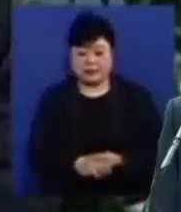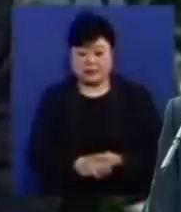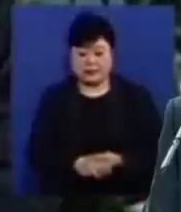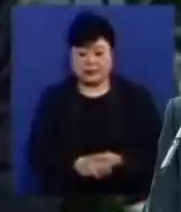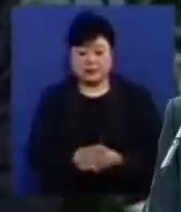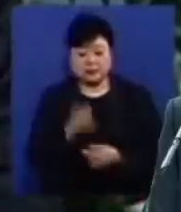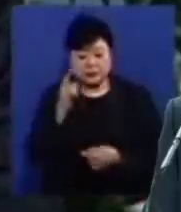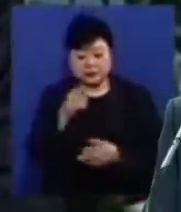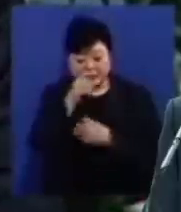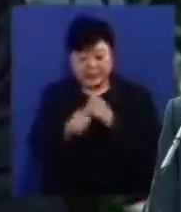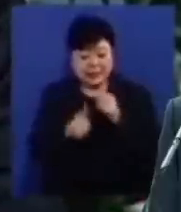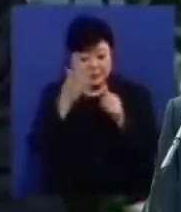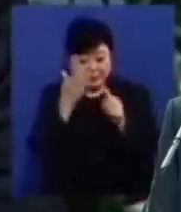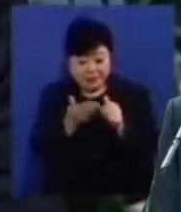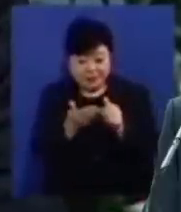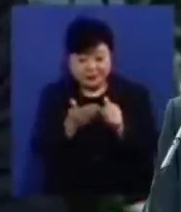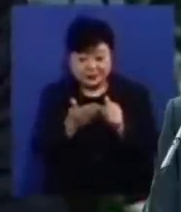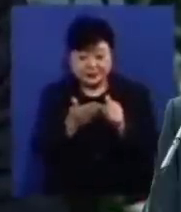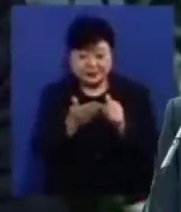그 하나님께서